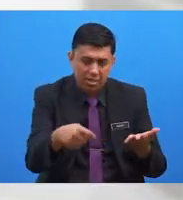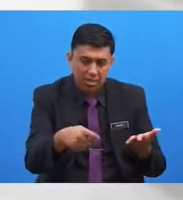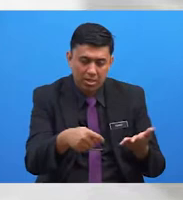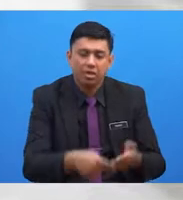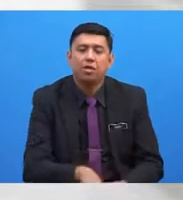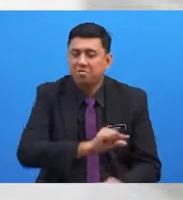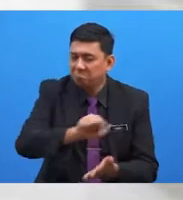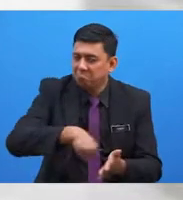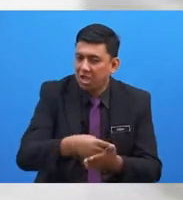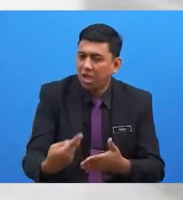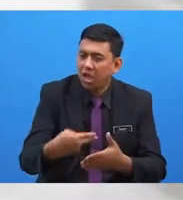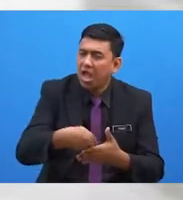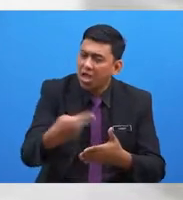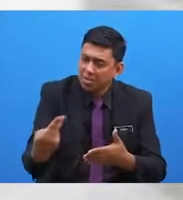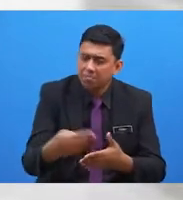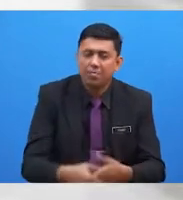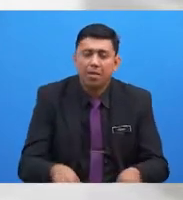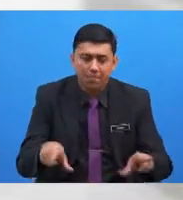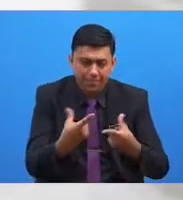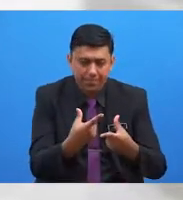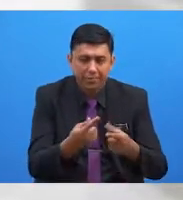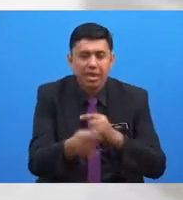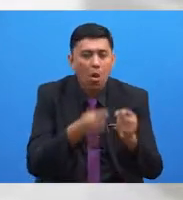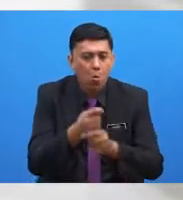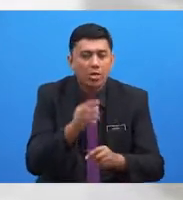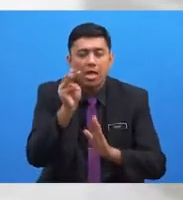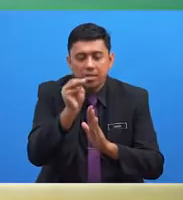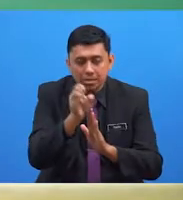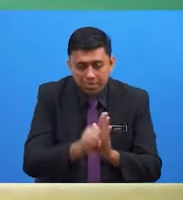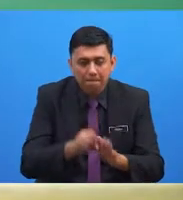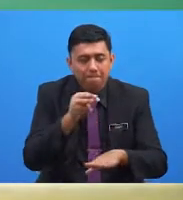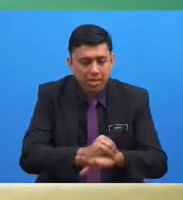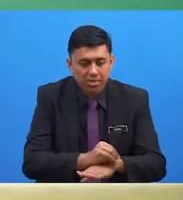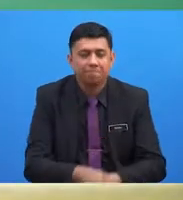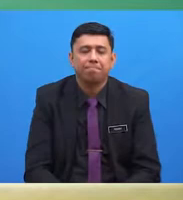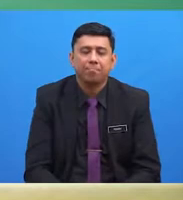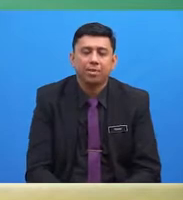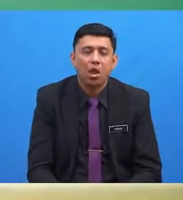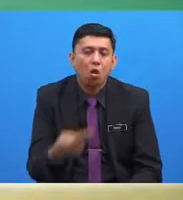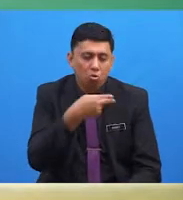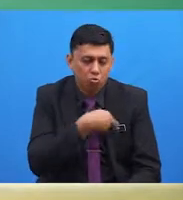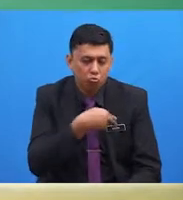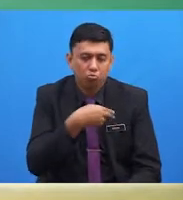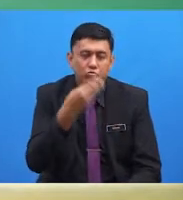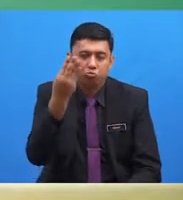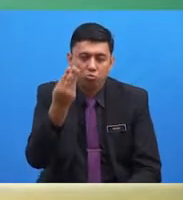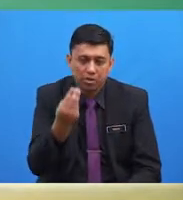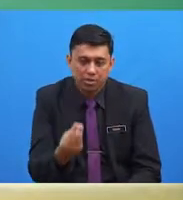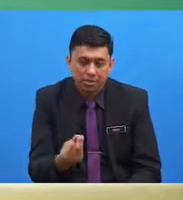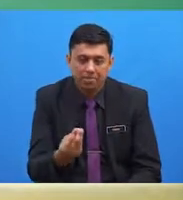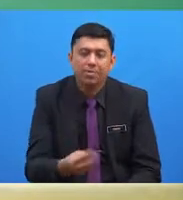segala hasil perniagaan yang berlaku dalam tahun semasa. Nilai untung kasar